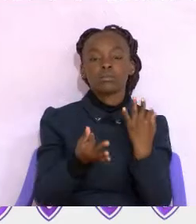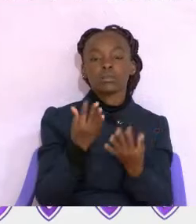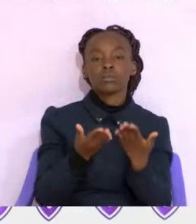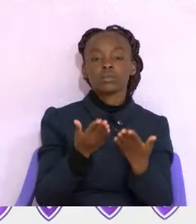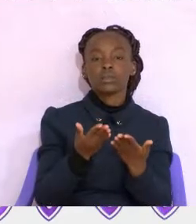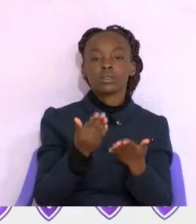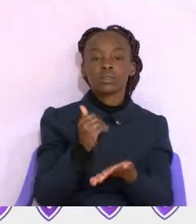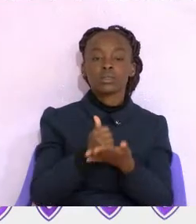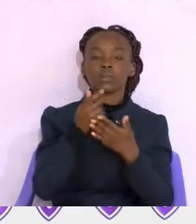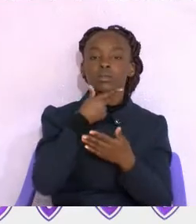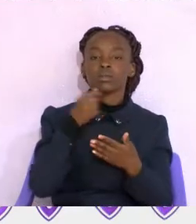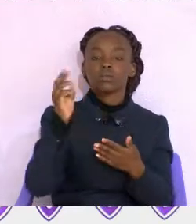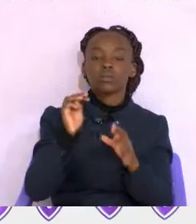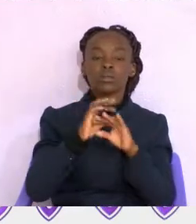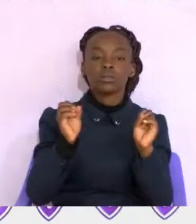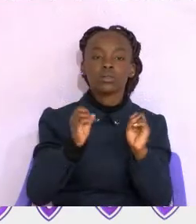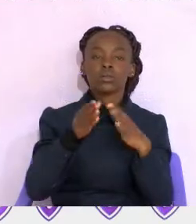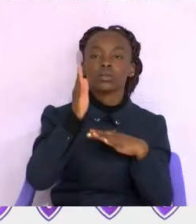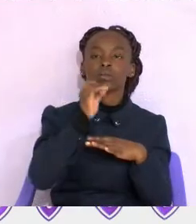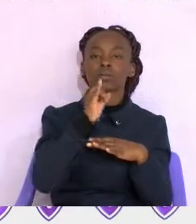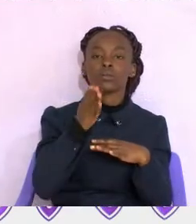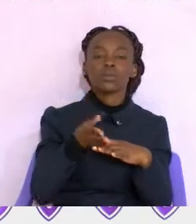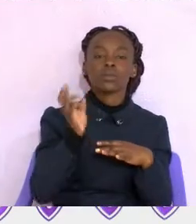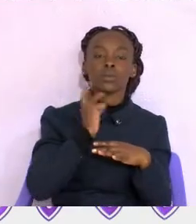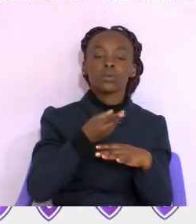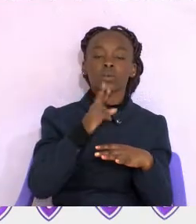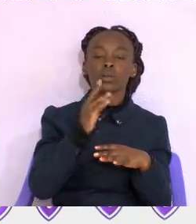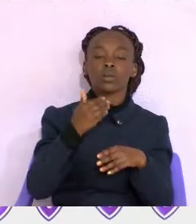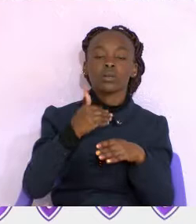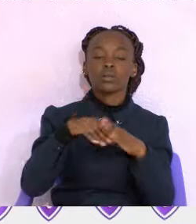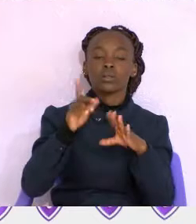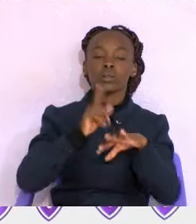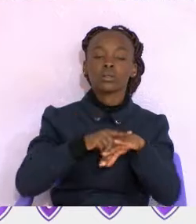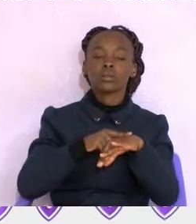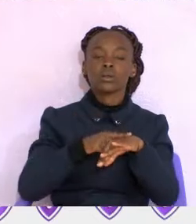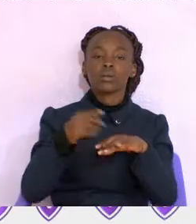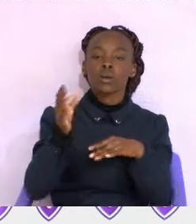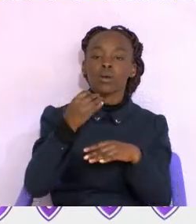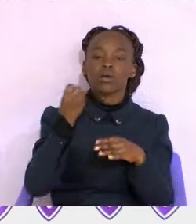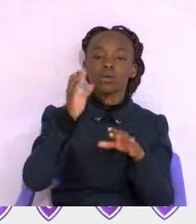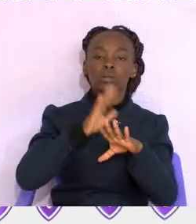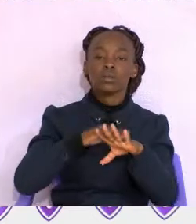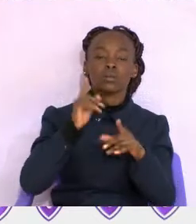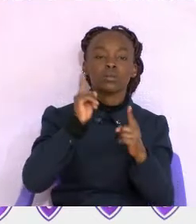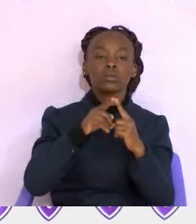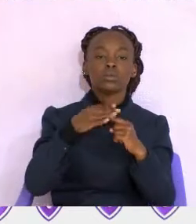Mungu yuko. And I believe tumefika wakati you need to hold on to your faith that God is